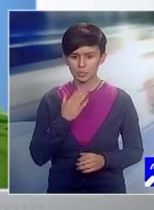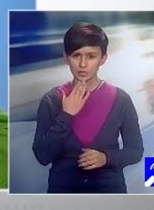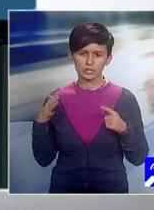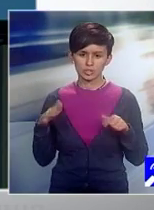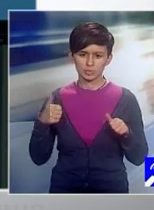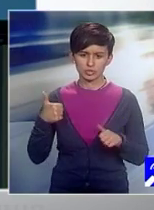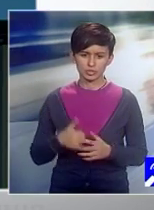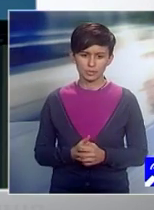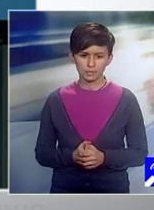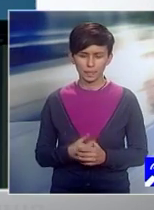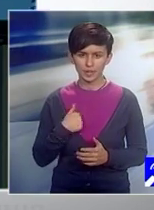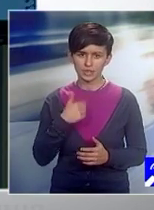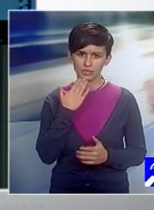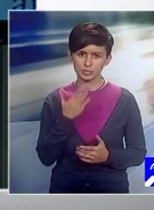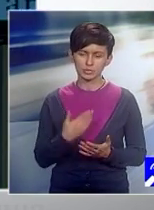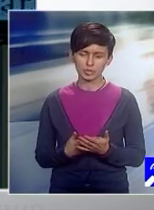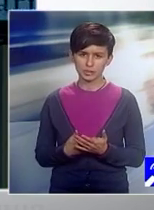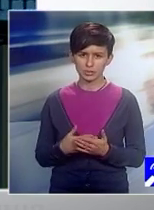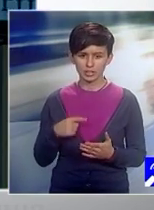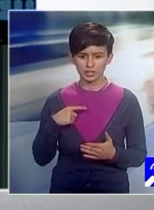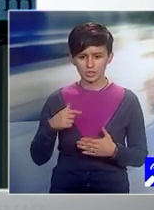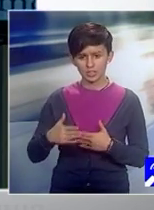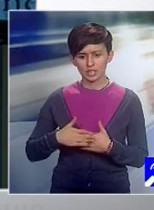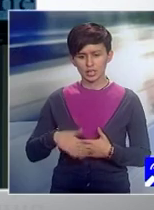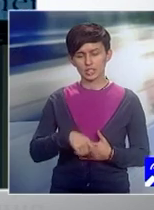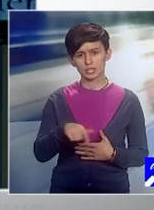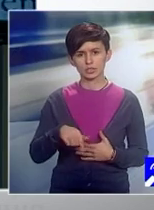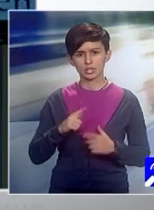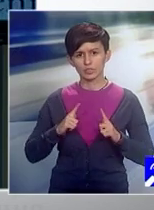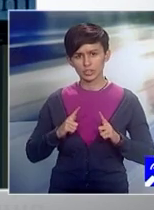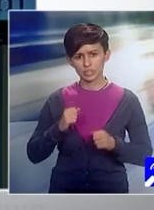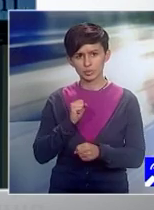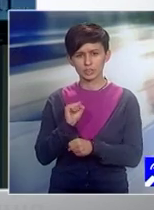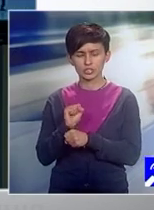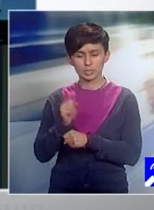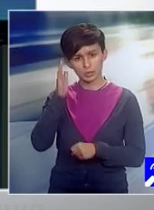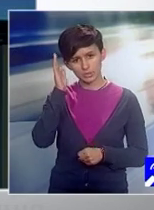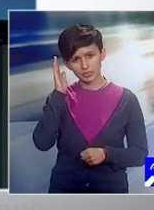mulțumesc. Eu vă mulțumesc că ați fost și astăzi alături de noi. Vă aștept și săptămâna viitoare, ca de